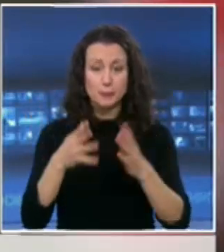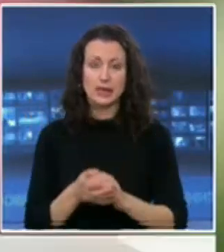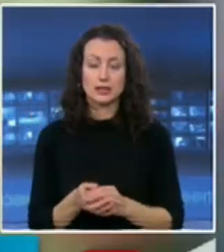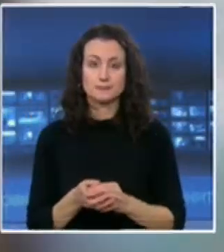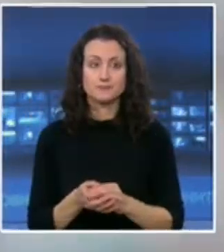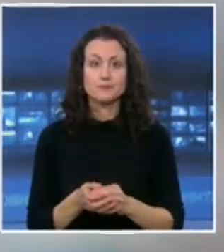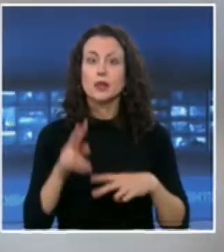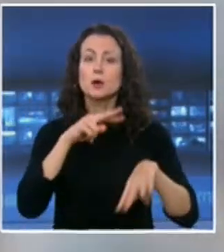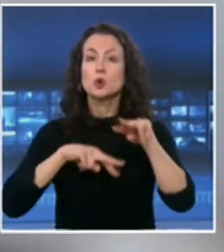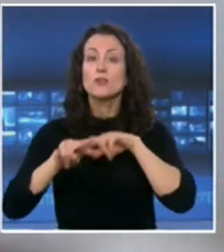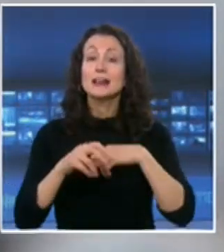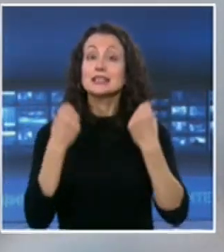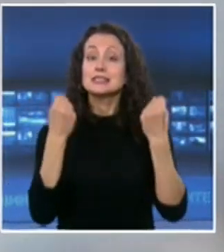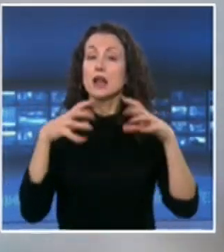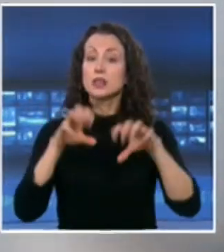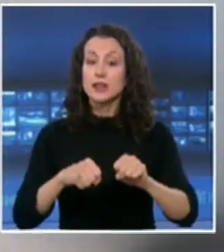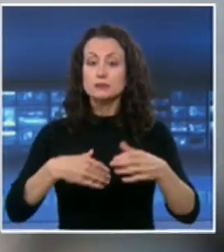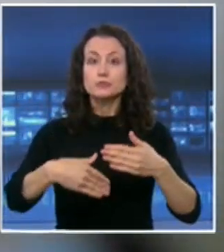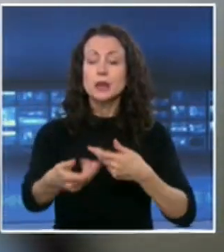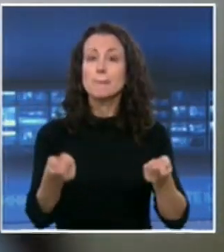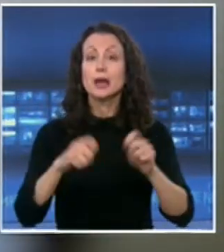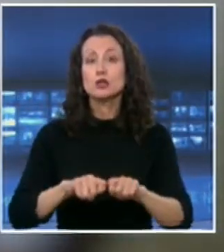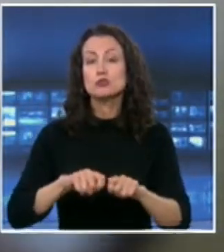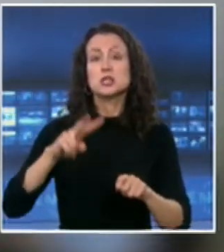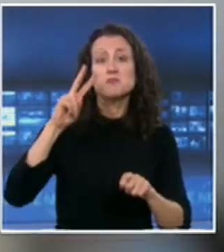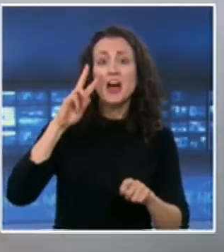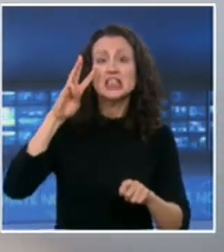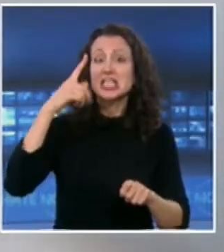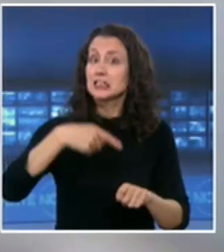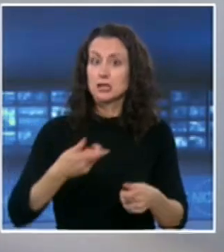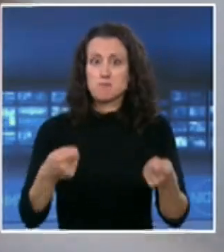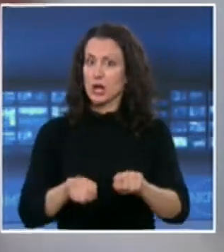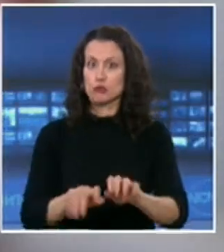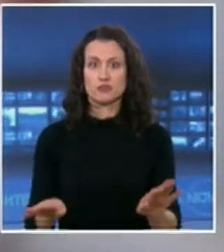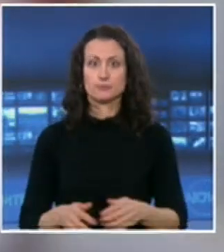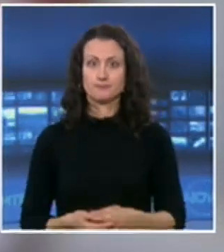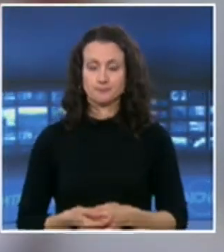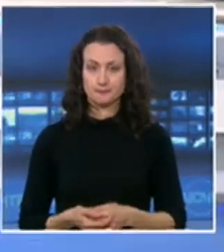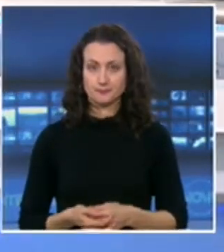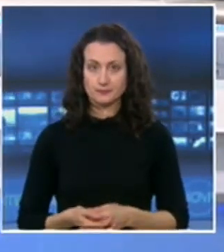здравните власти ще приключи в рамките на 2-3 дни. За новините на Нова, Благой Бекриев.